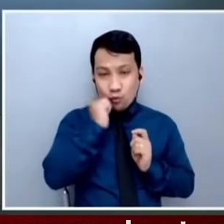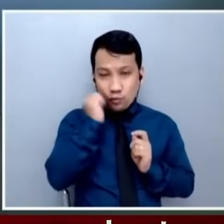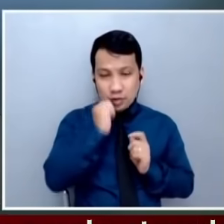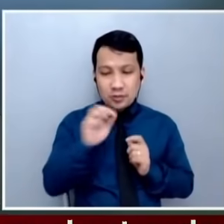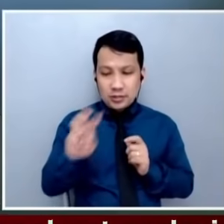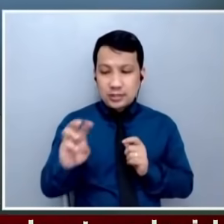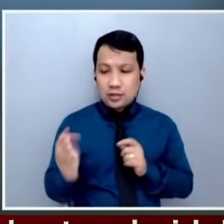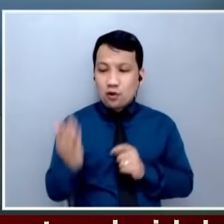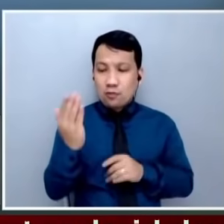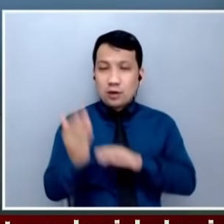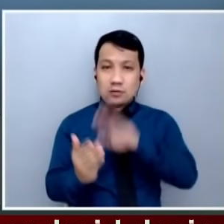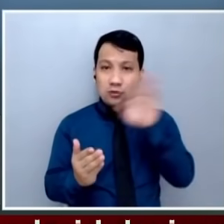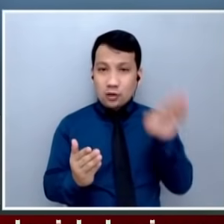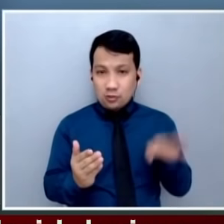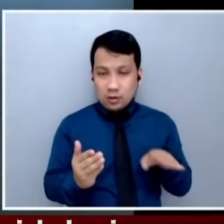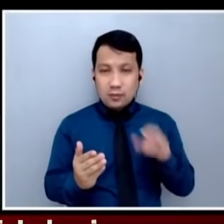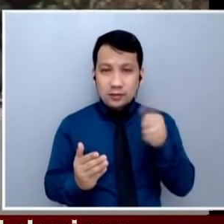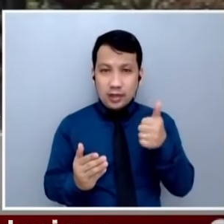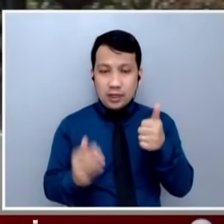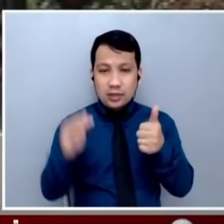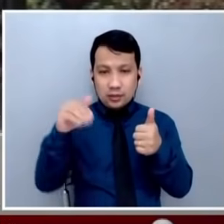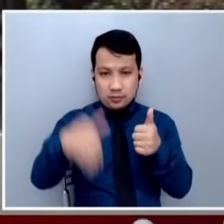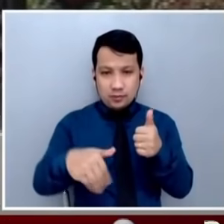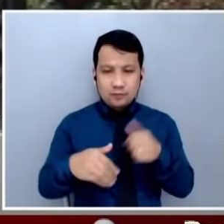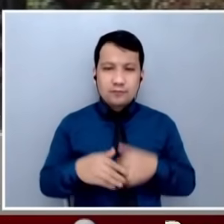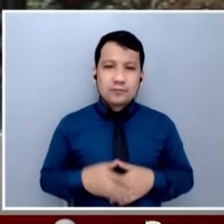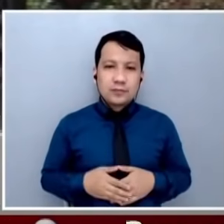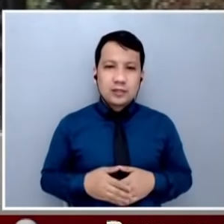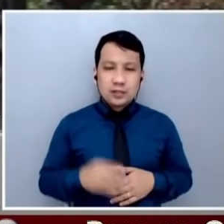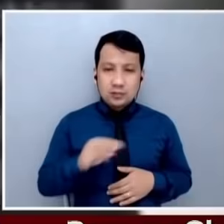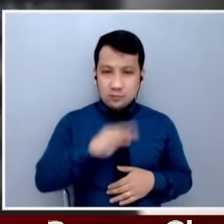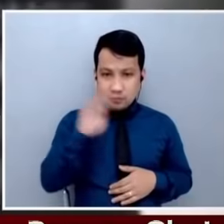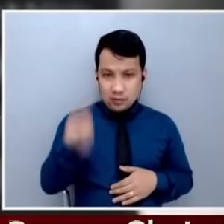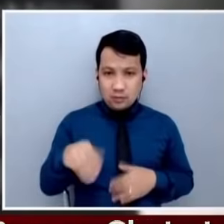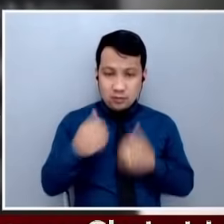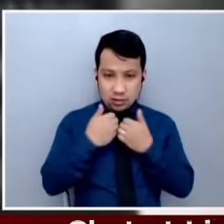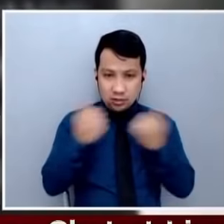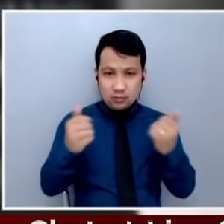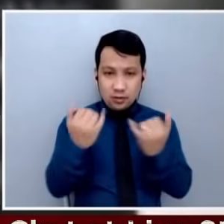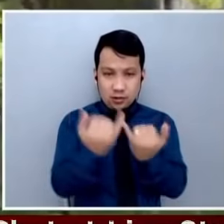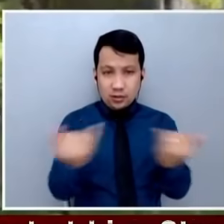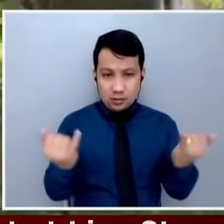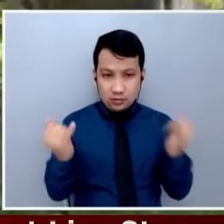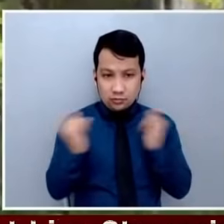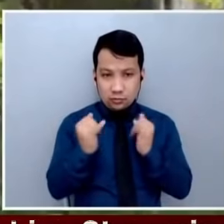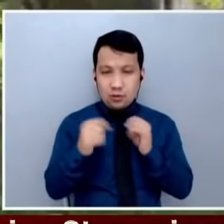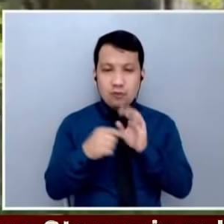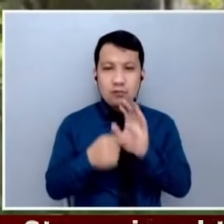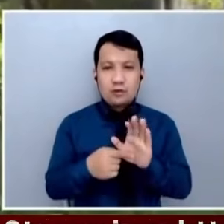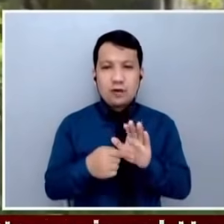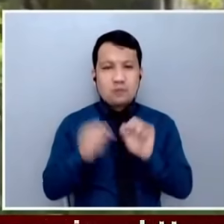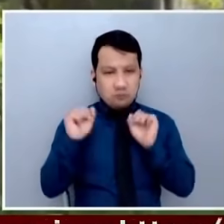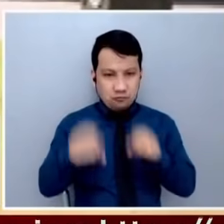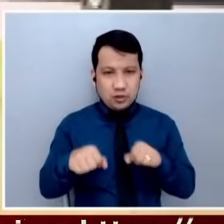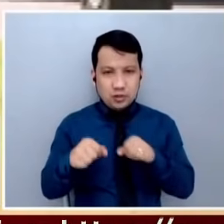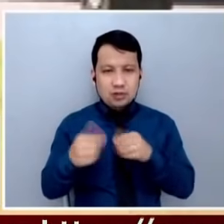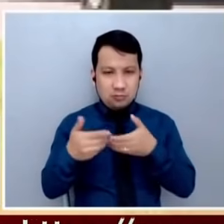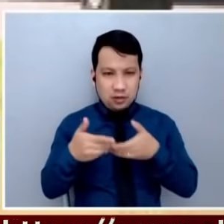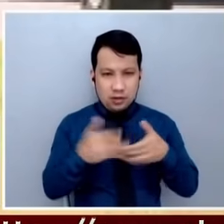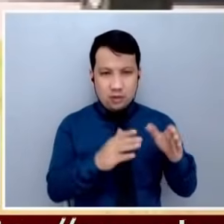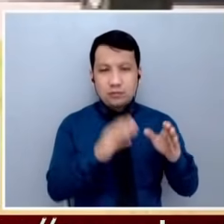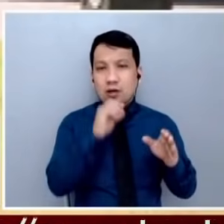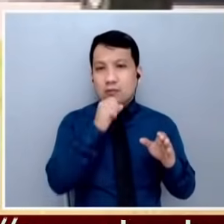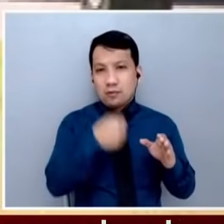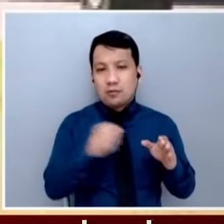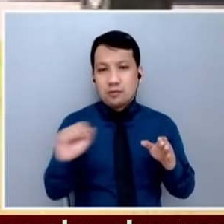umaga hanggang alas 10 ng gabi. Sa Maynila, nag-anunsyo ang Intramuros Administration na maaari nang pumasok ang mga senior